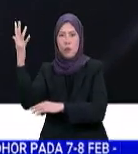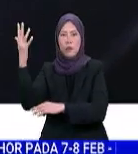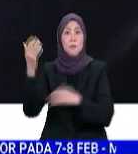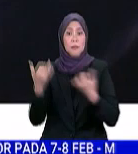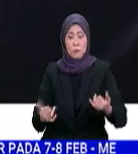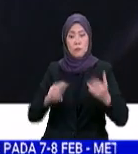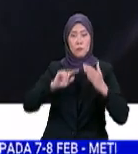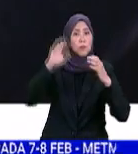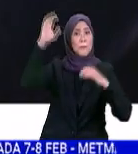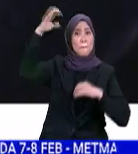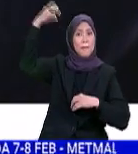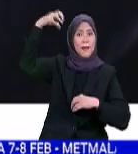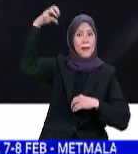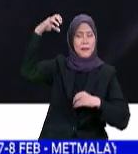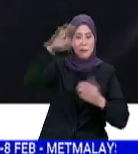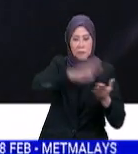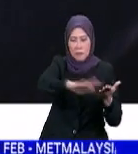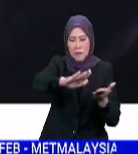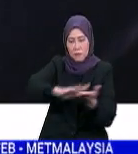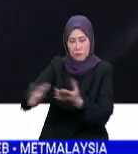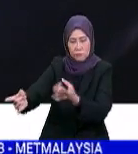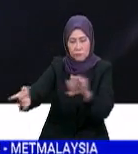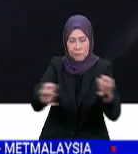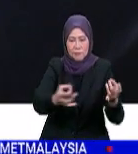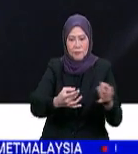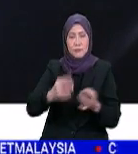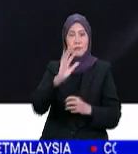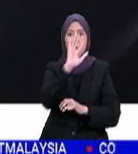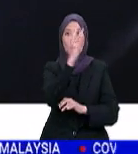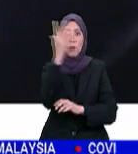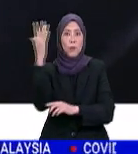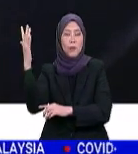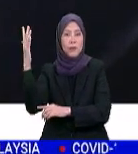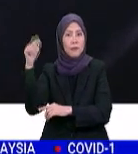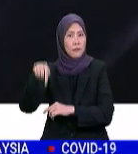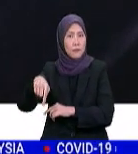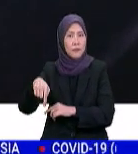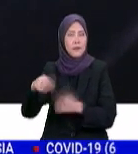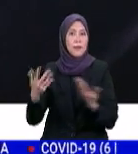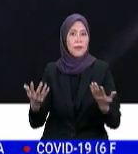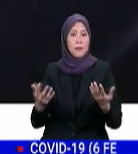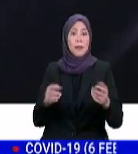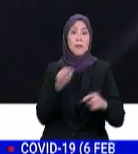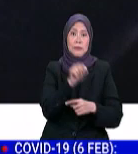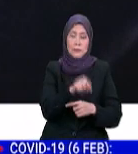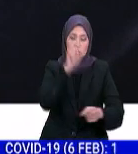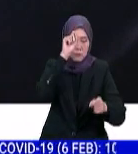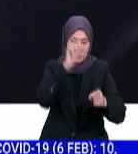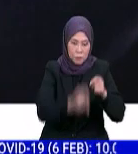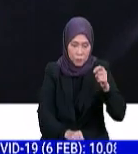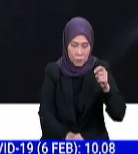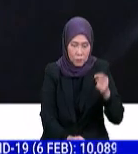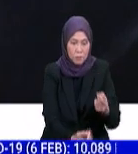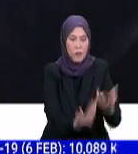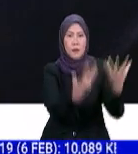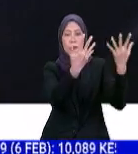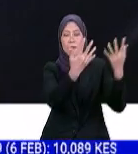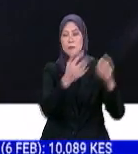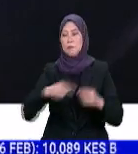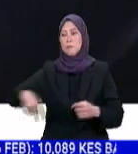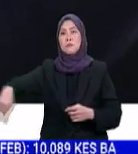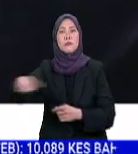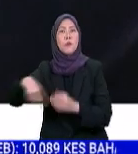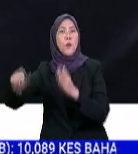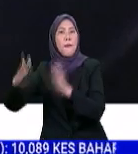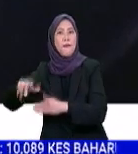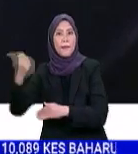kebun tanpa kawalan. Kadang-kadang pun dia bakar orang lain yang report.